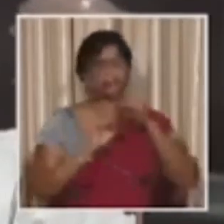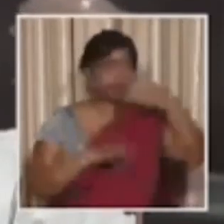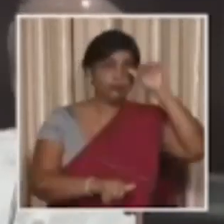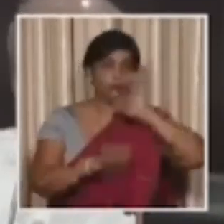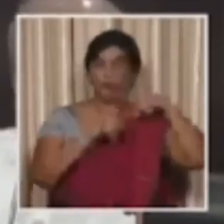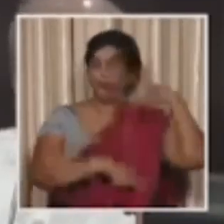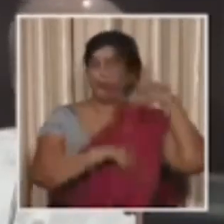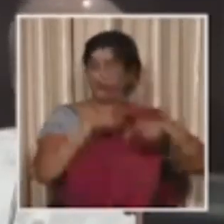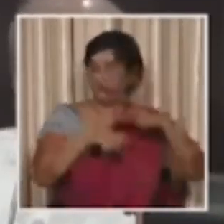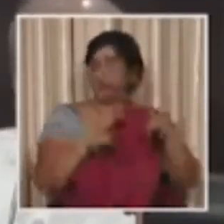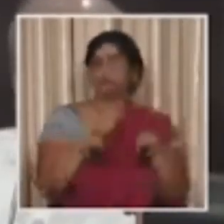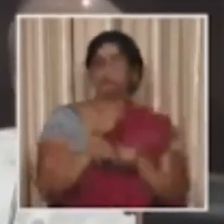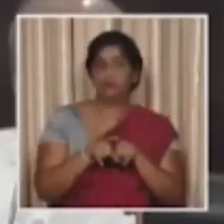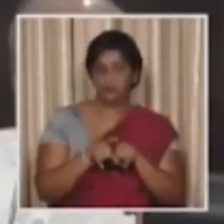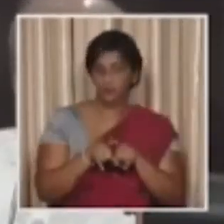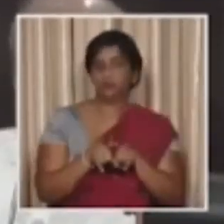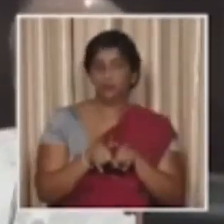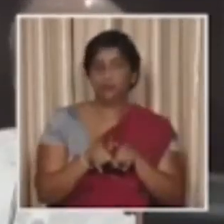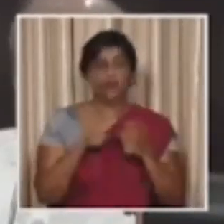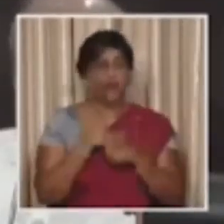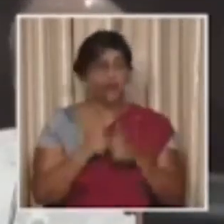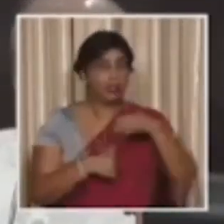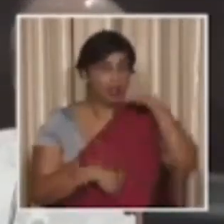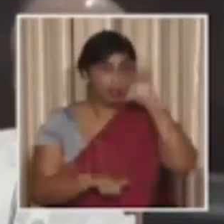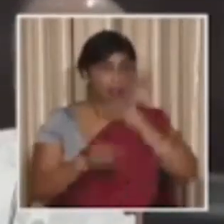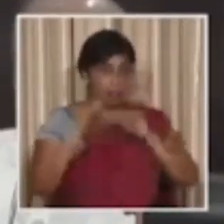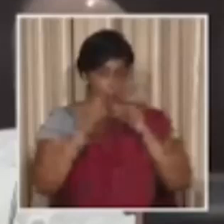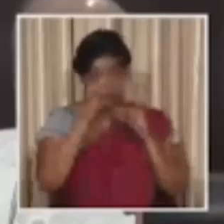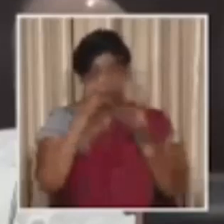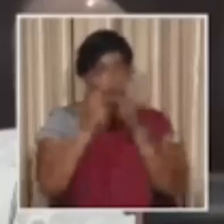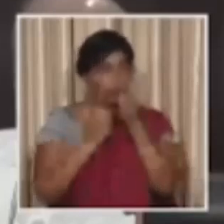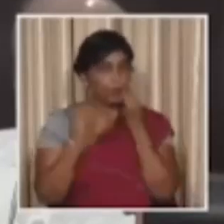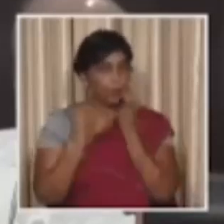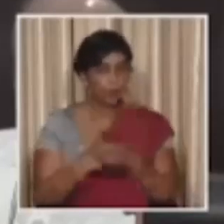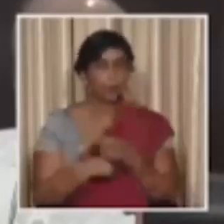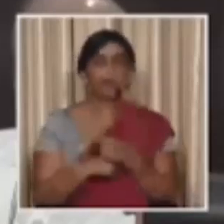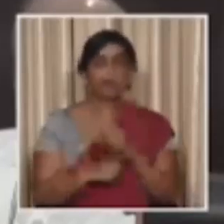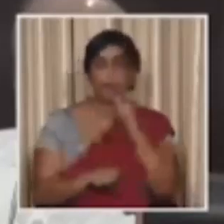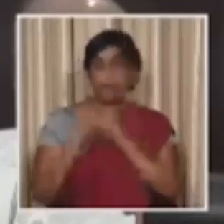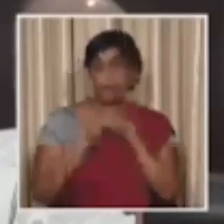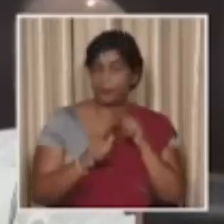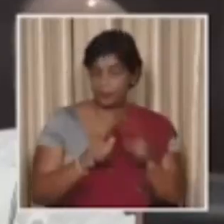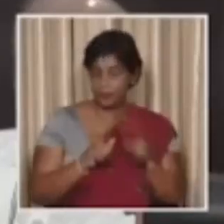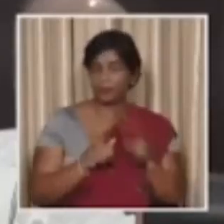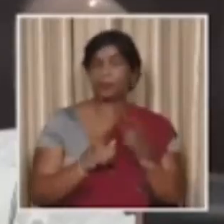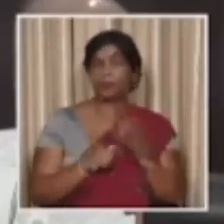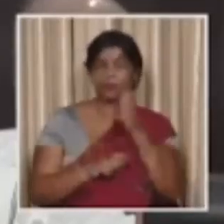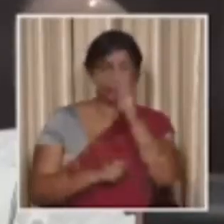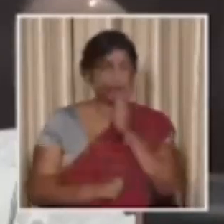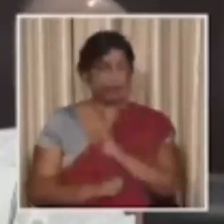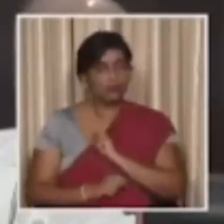වෙද වට්ටෝරු වලින් තනූ දේශීය ඖෂධ ආහාර අතිරේක ඖෂධීය විලවුන්